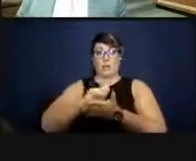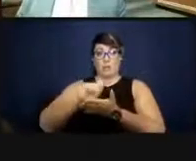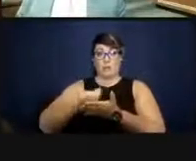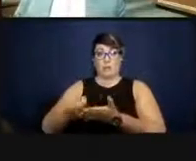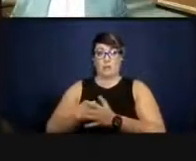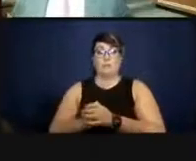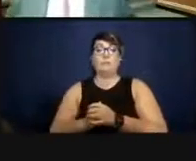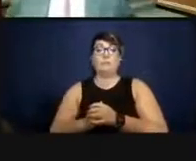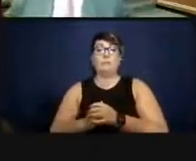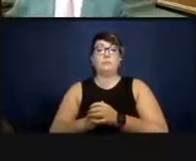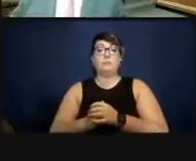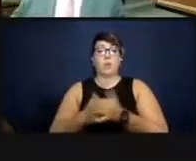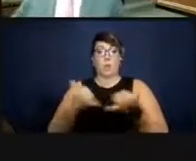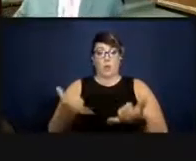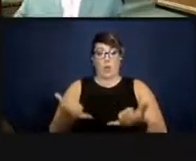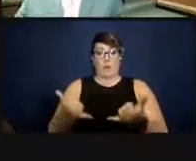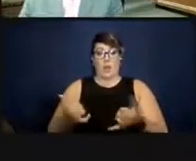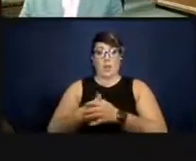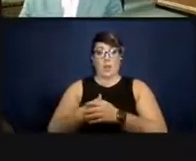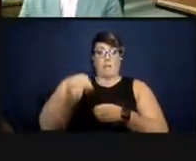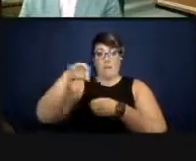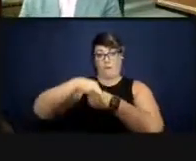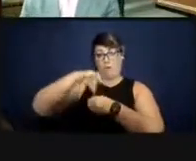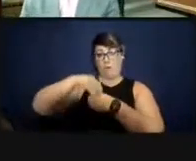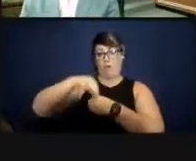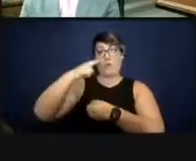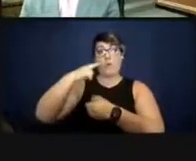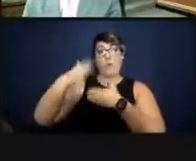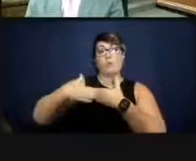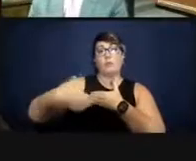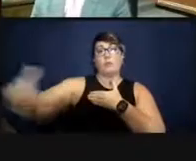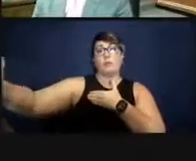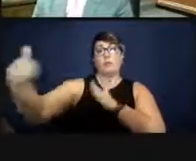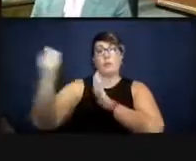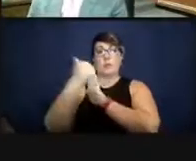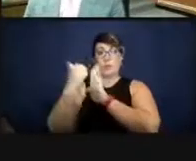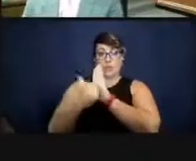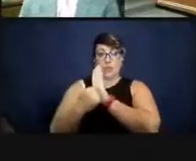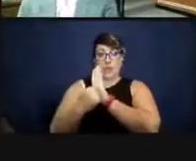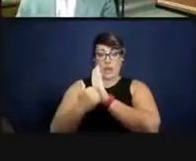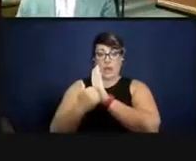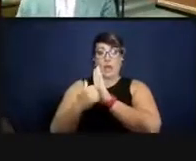Kwa hivyo tumekubaliana kwa tutaendelea na agenda yetu ya awali. Kwa hivyo